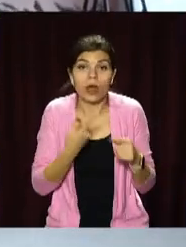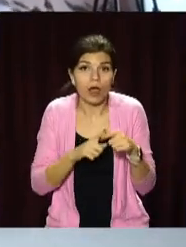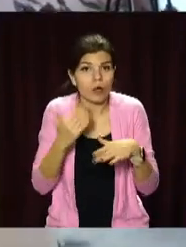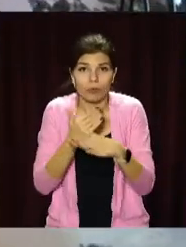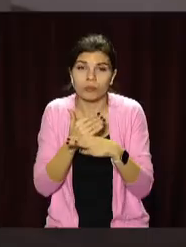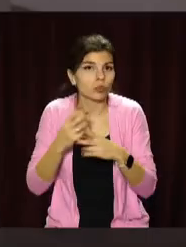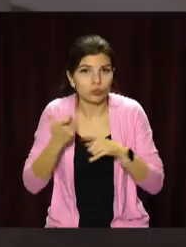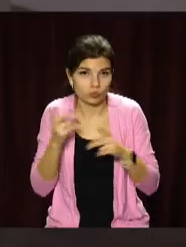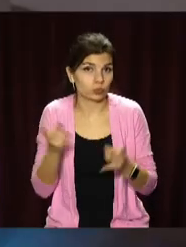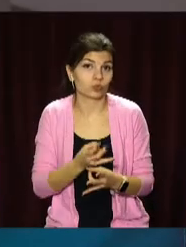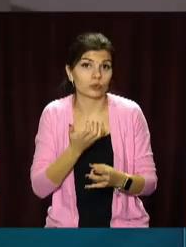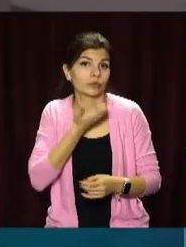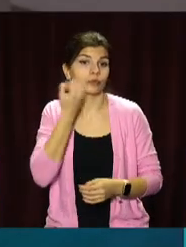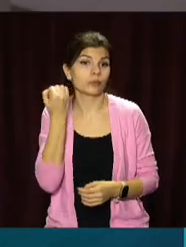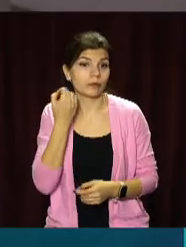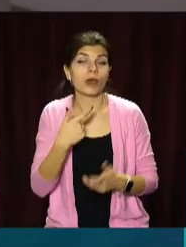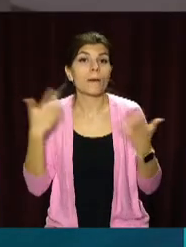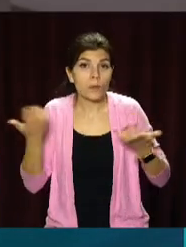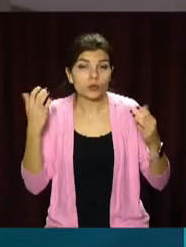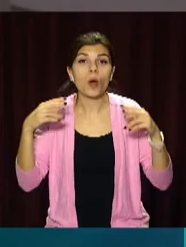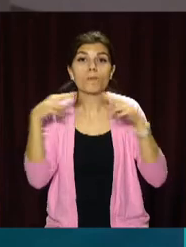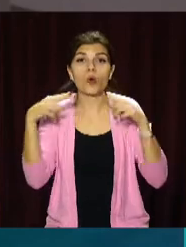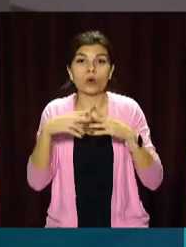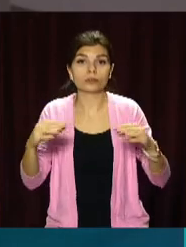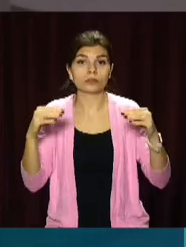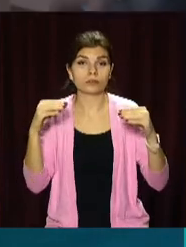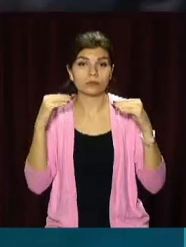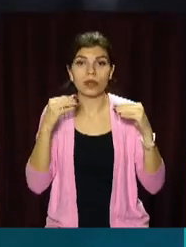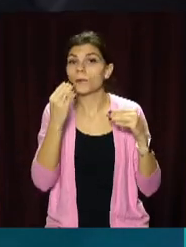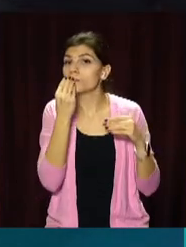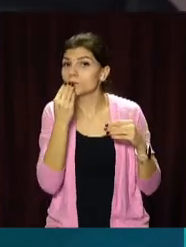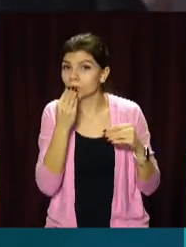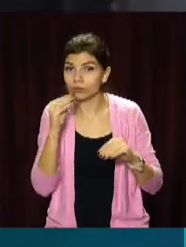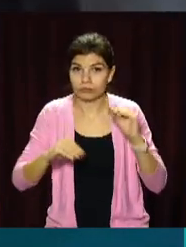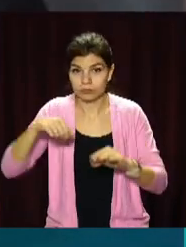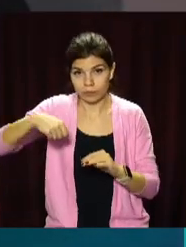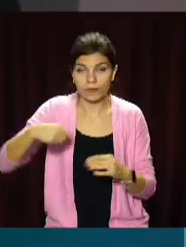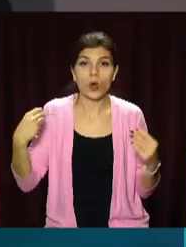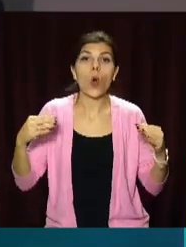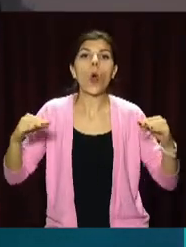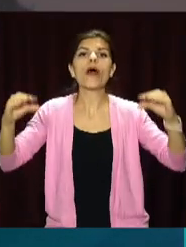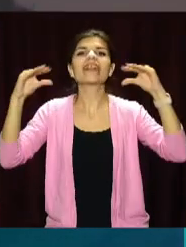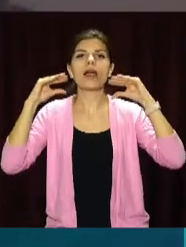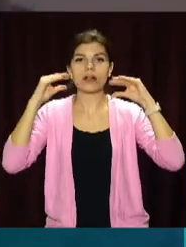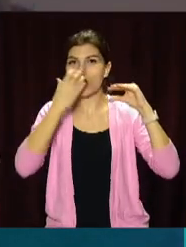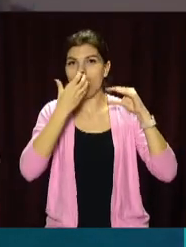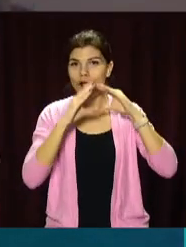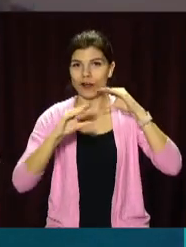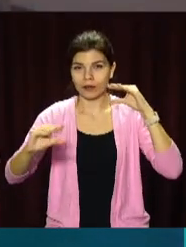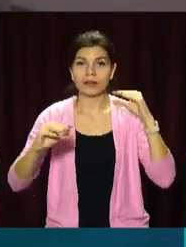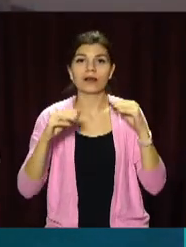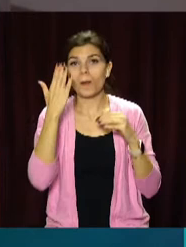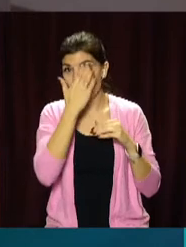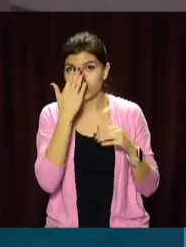вкрай необхідна. Я отримала подушку, постільне белье, продуктові набори, одіяло, полотенце.